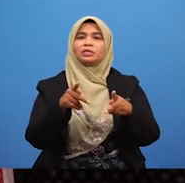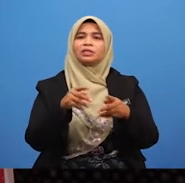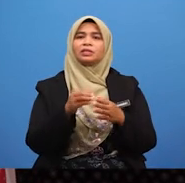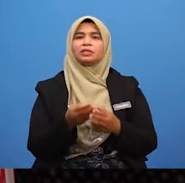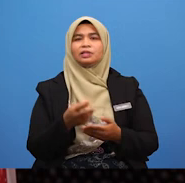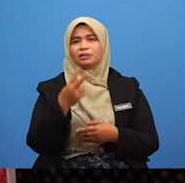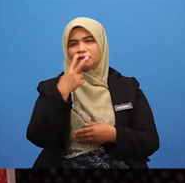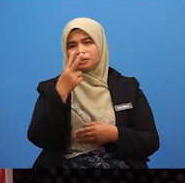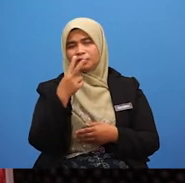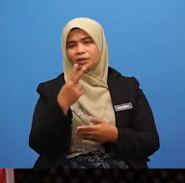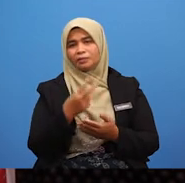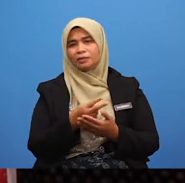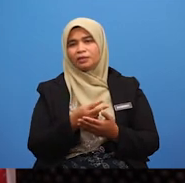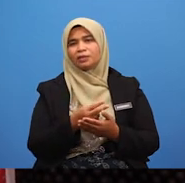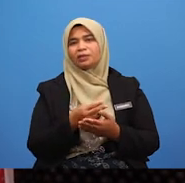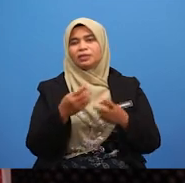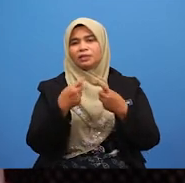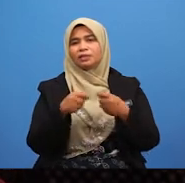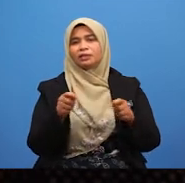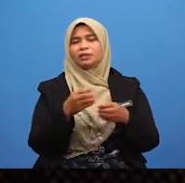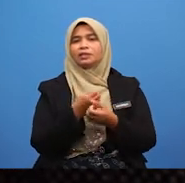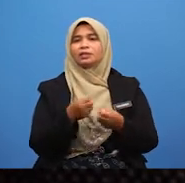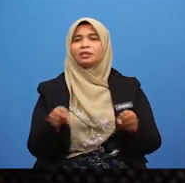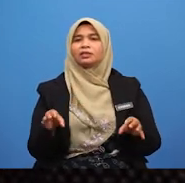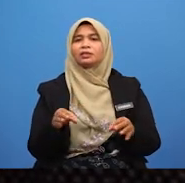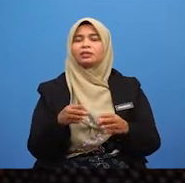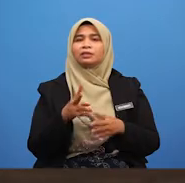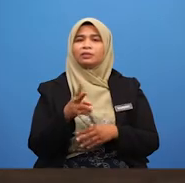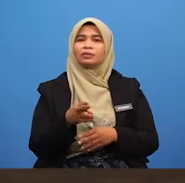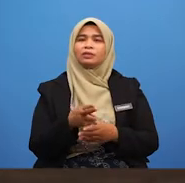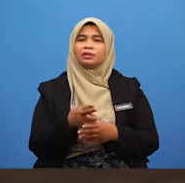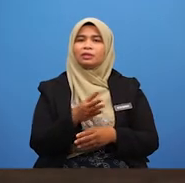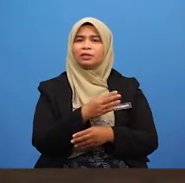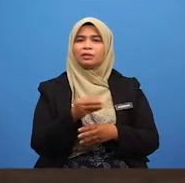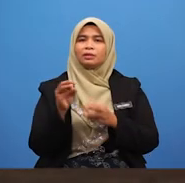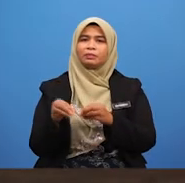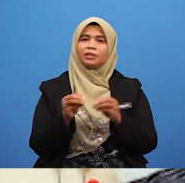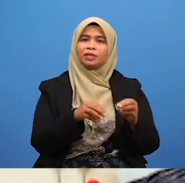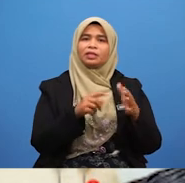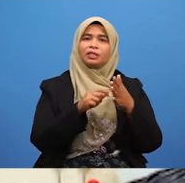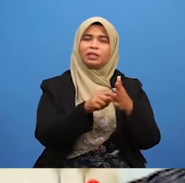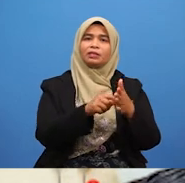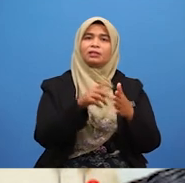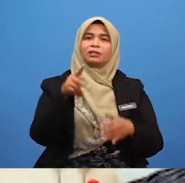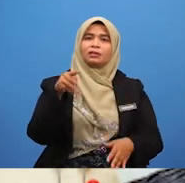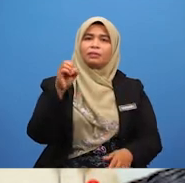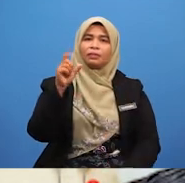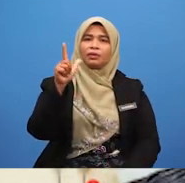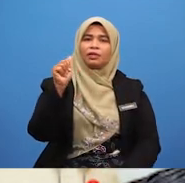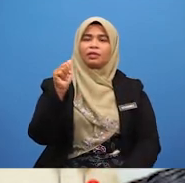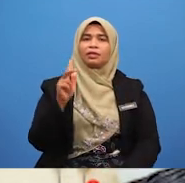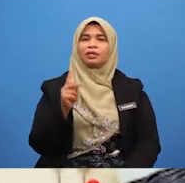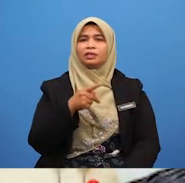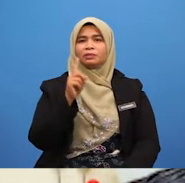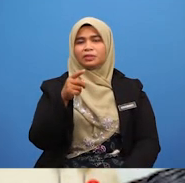semakan kepingan fabrik setelah selesai menggunting dan memindahkan tanda pola, kita perlu